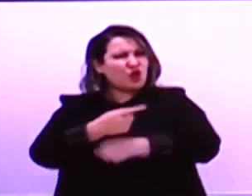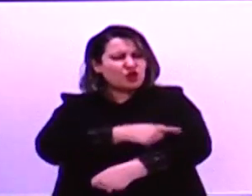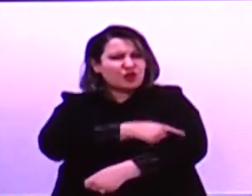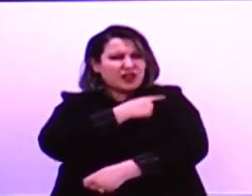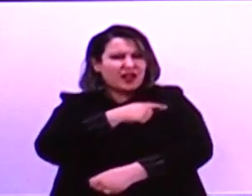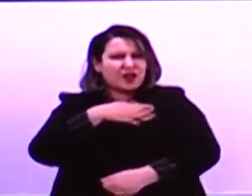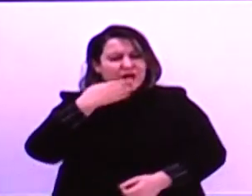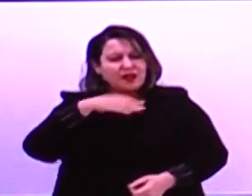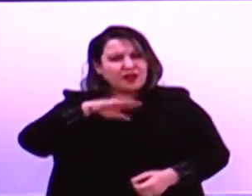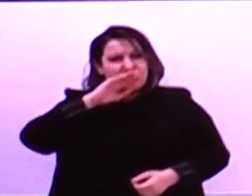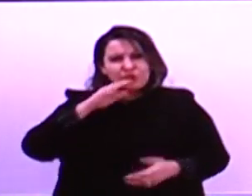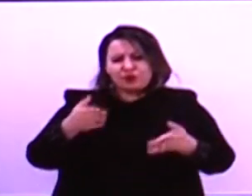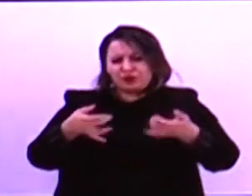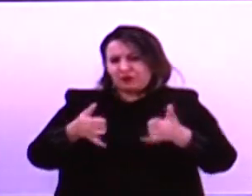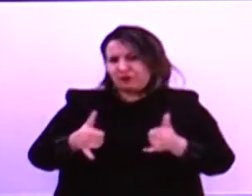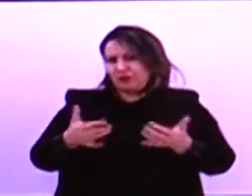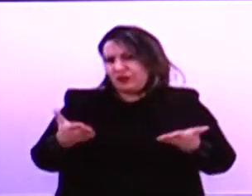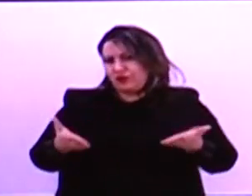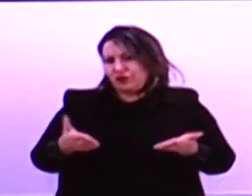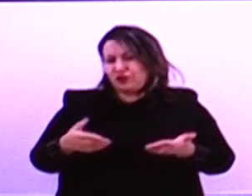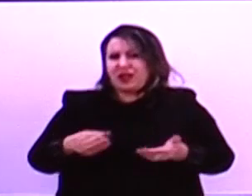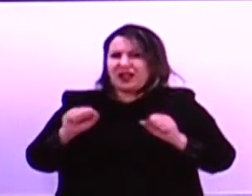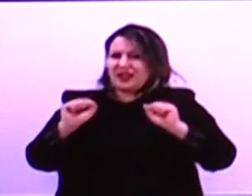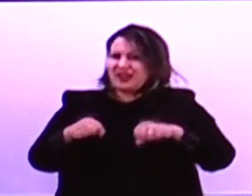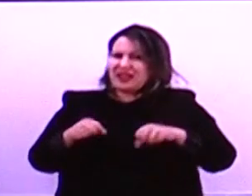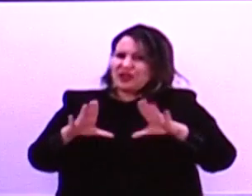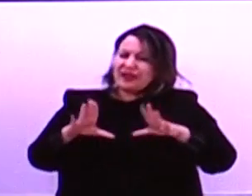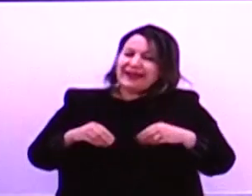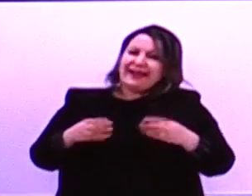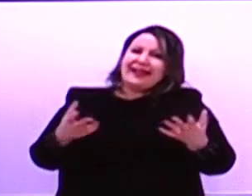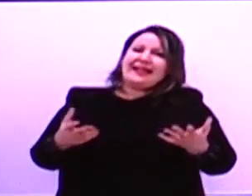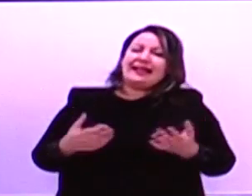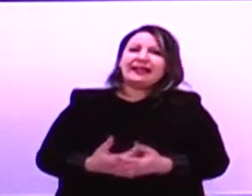والحمد لله هذا المجلس المؤقر صادق